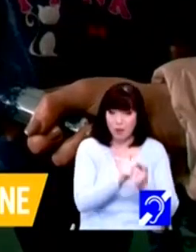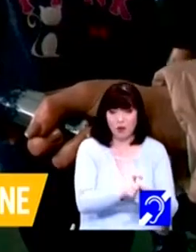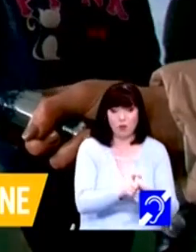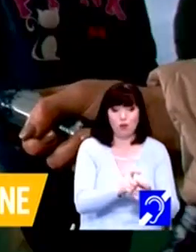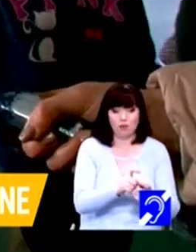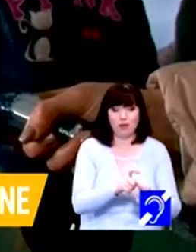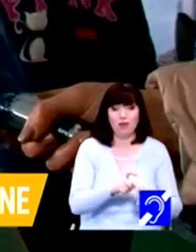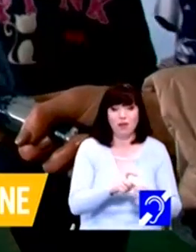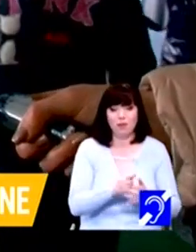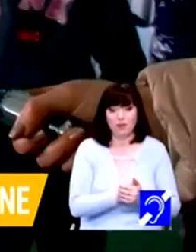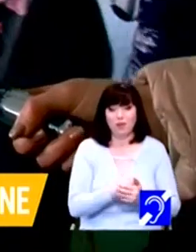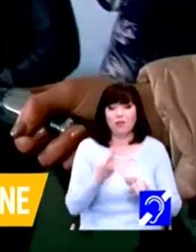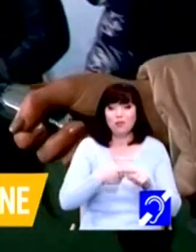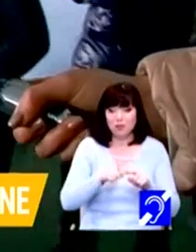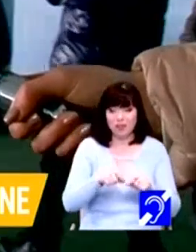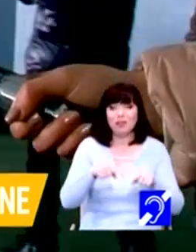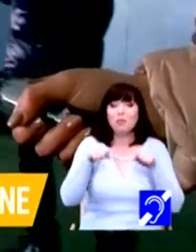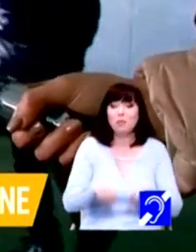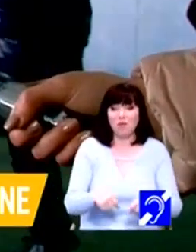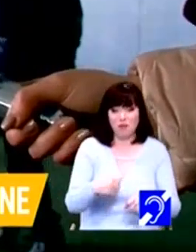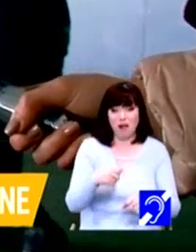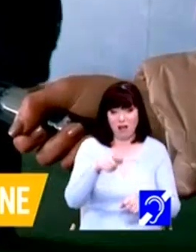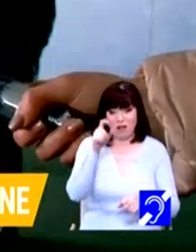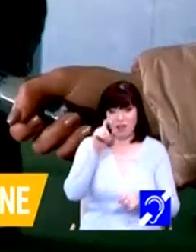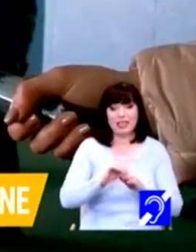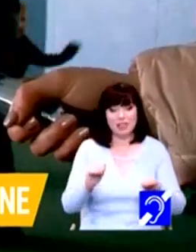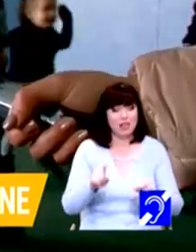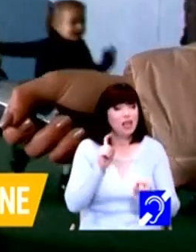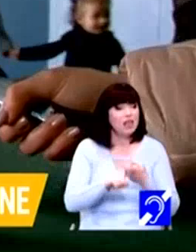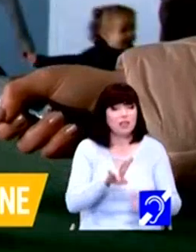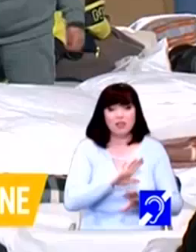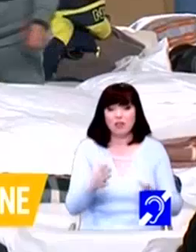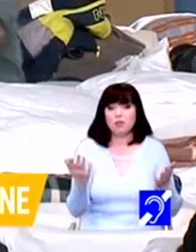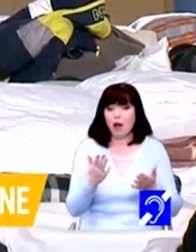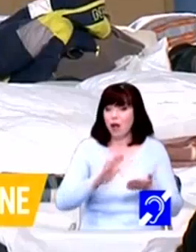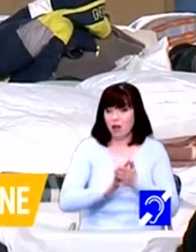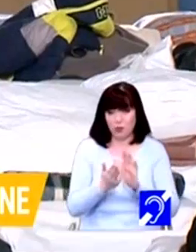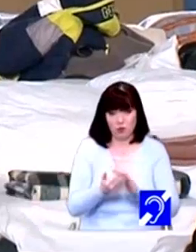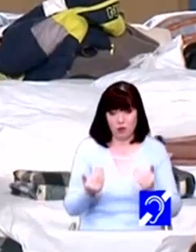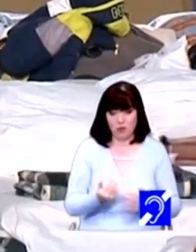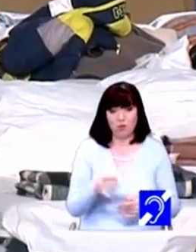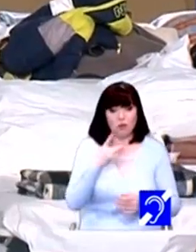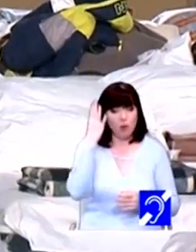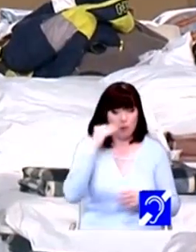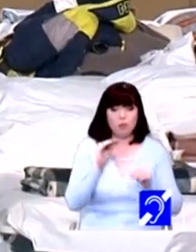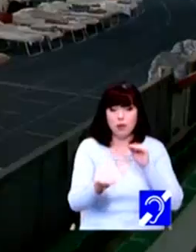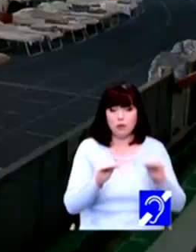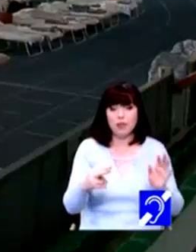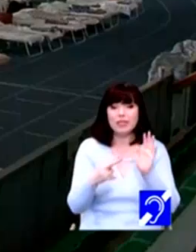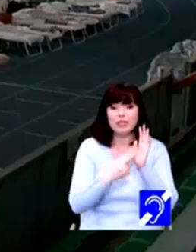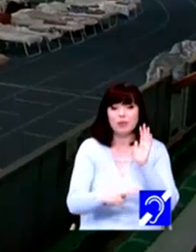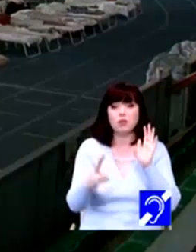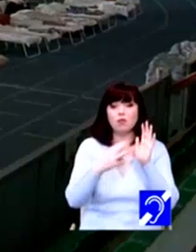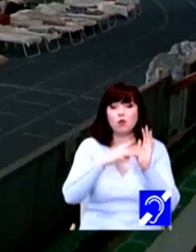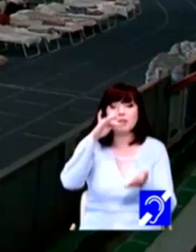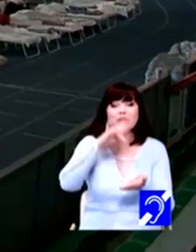pentru aceste drepturi a lor, indiferent din circumstanțele în care ne aflăm. În Republica Moldova sunt amenajate 78